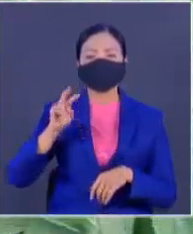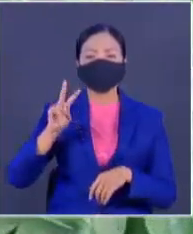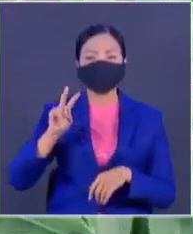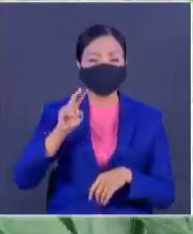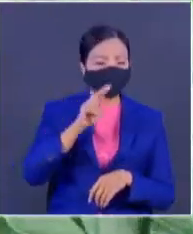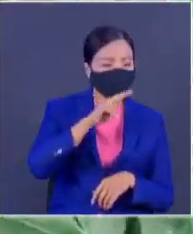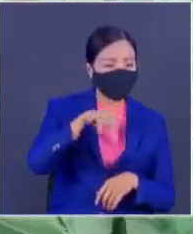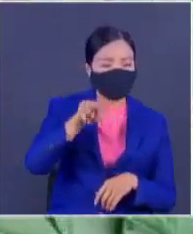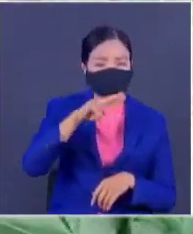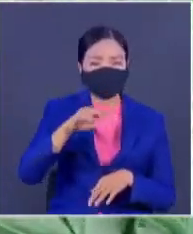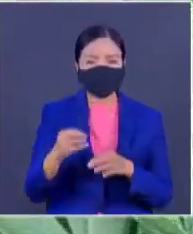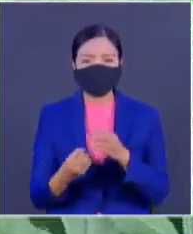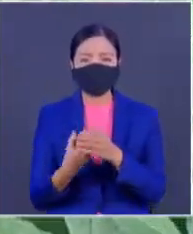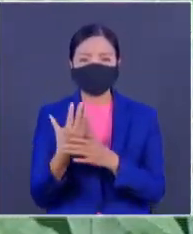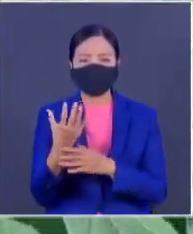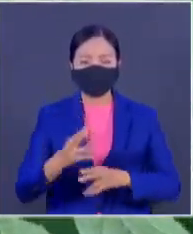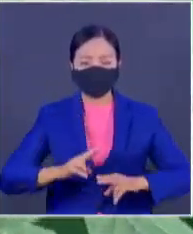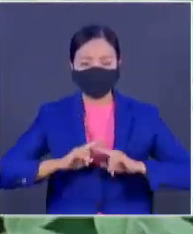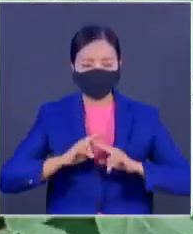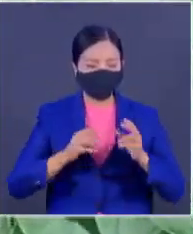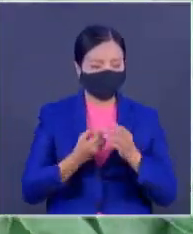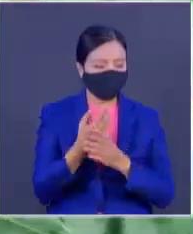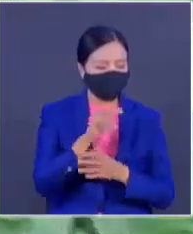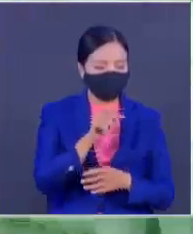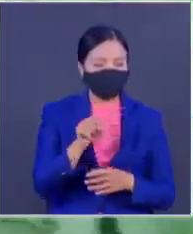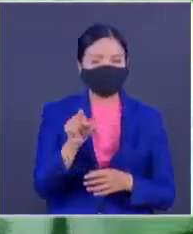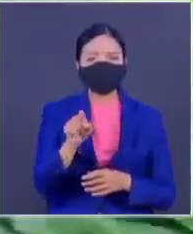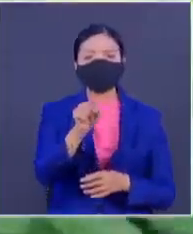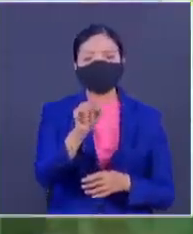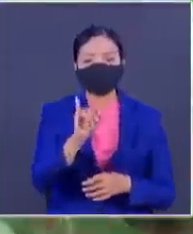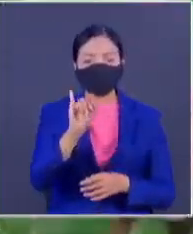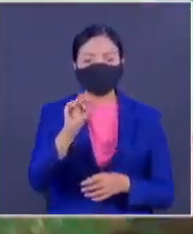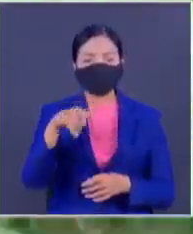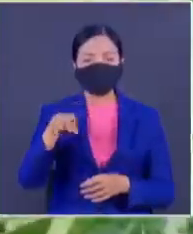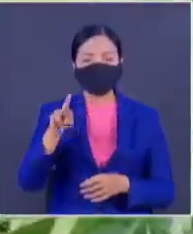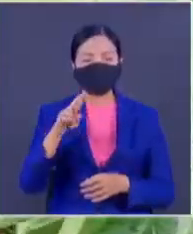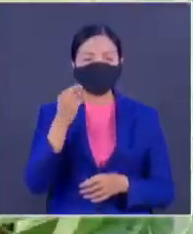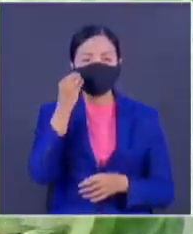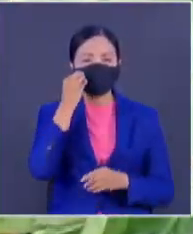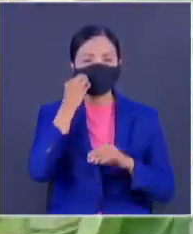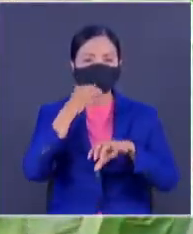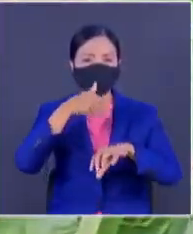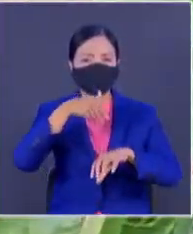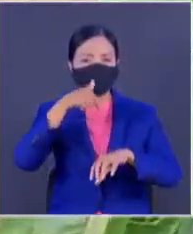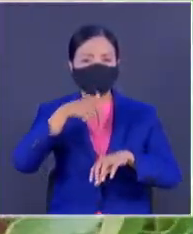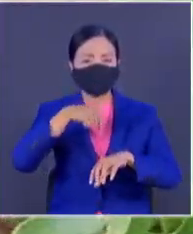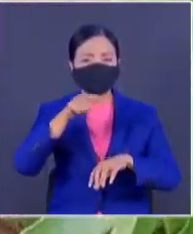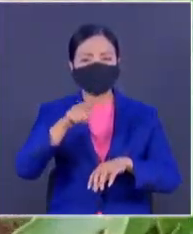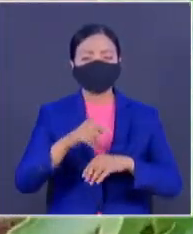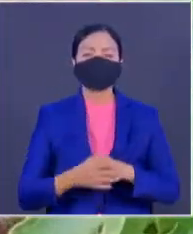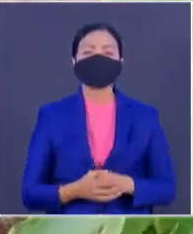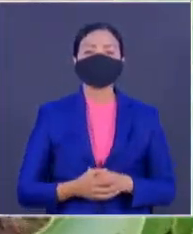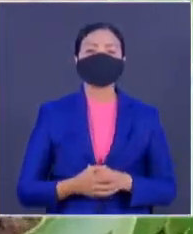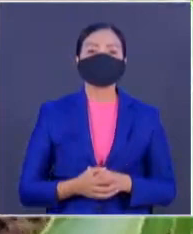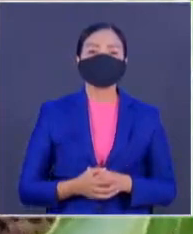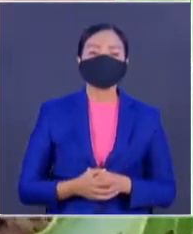ามหากระแสต้นด่างในสวนของตัวเองปรากฏไปเจอเนี่ยครับไพรครับที่อยู่หลังบ้านแล้วมันเป็นไพรที่เนี่ยฮะเนี่ยฮะเห็น